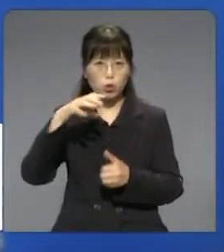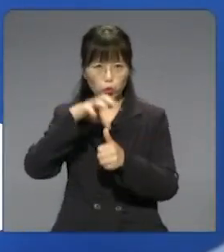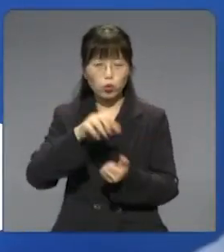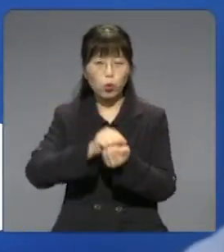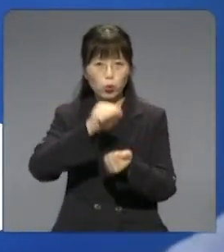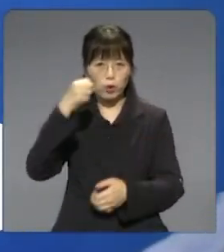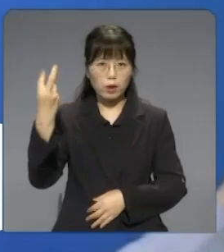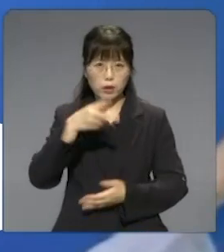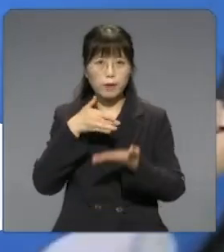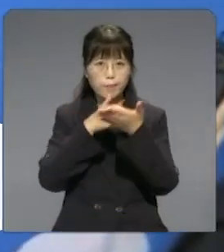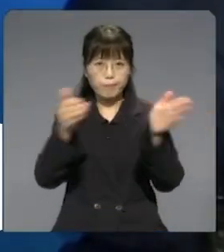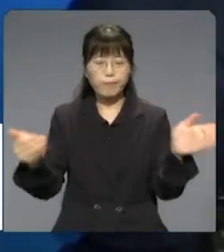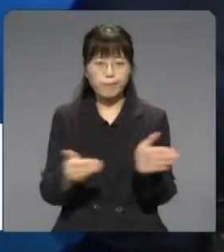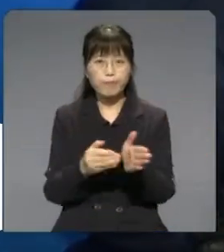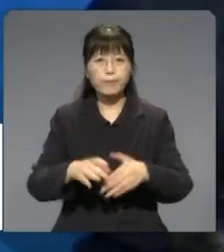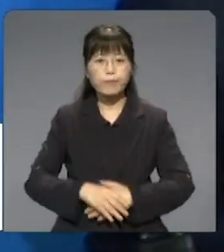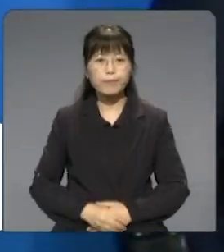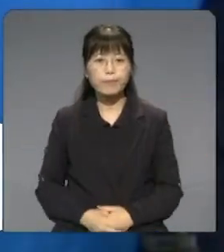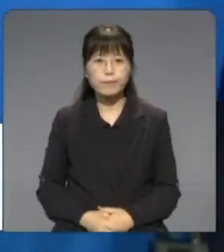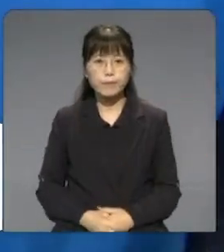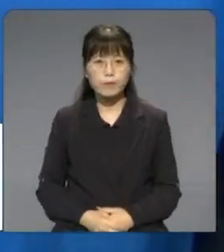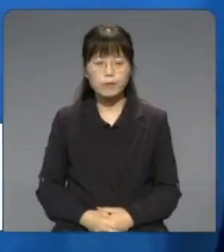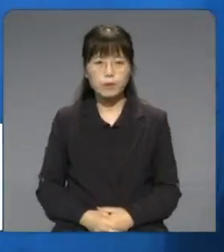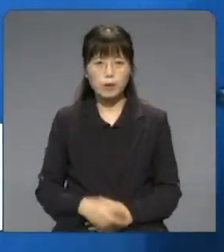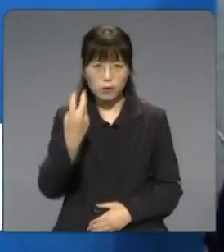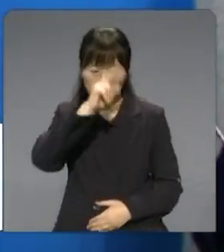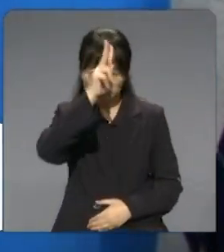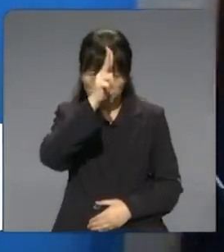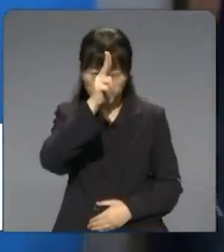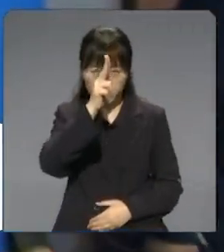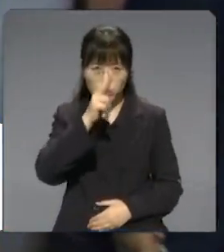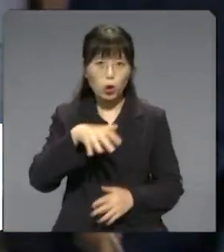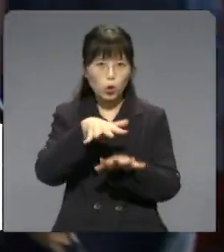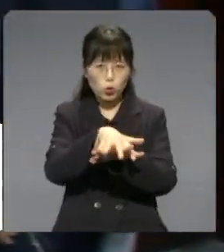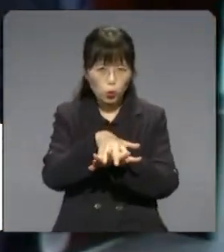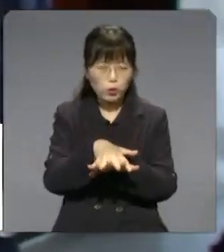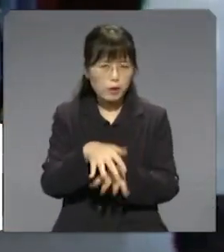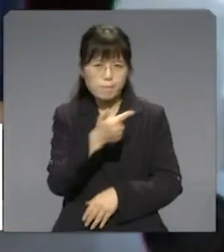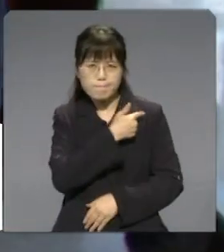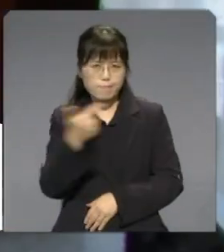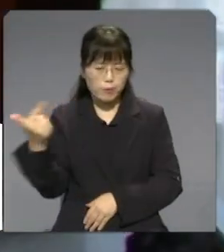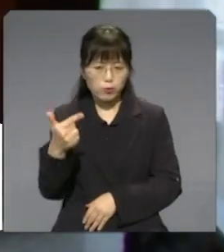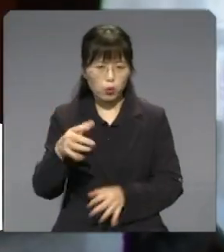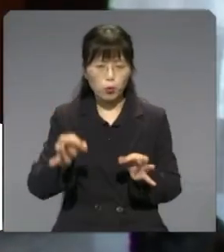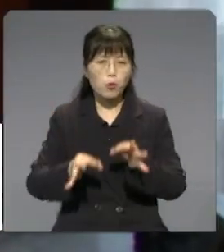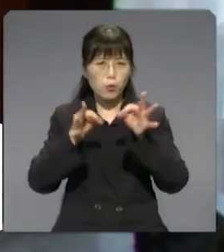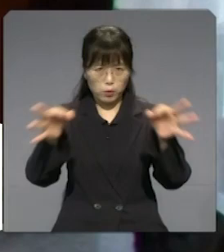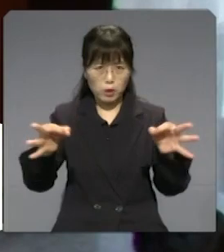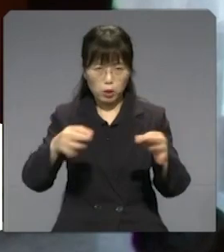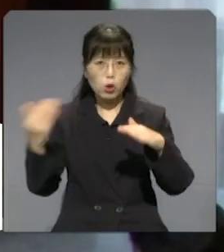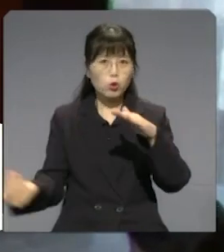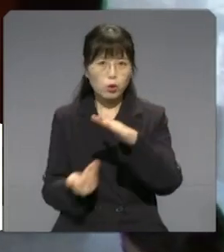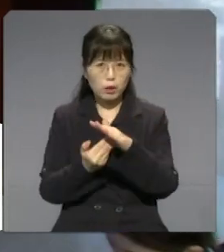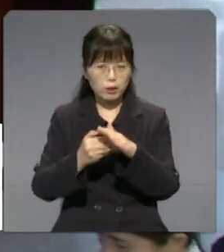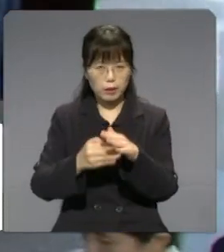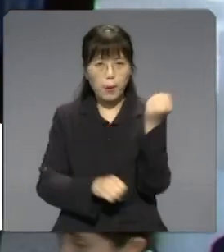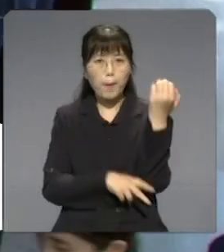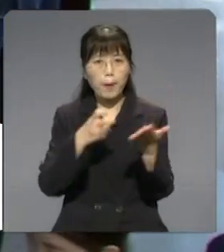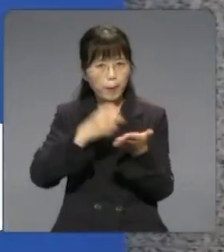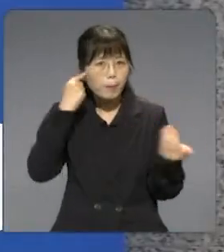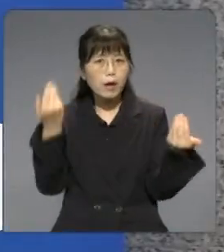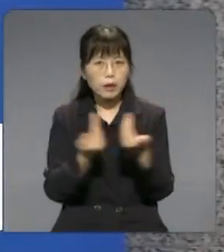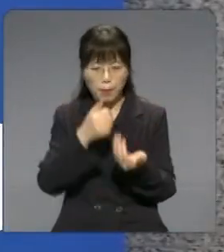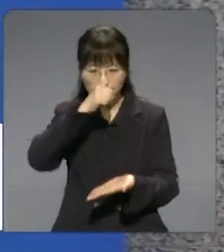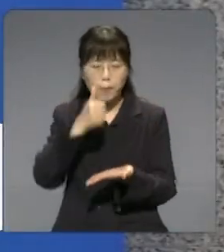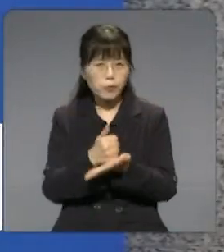구속영장을 재 청구했습니다 검찰은 조직적인 대규모 금품 살포가 이루어진 반헌법적